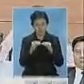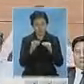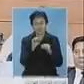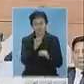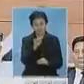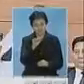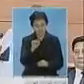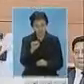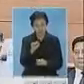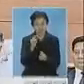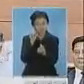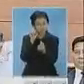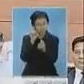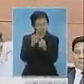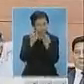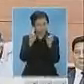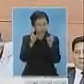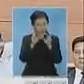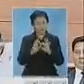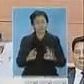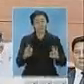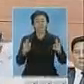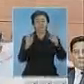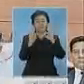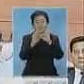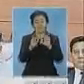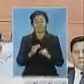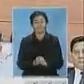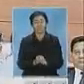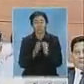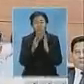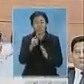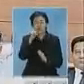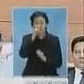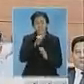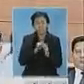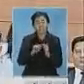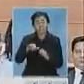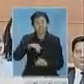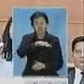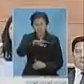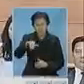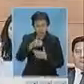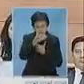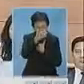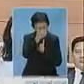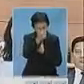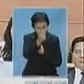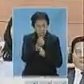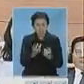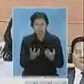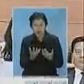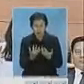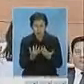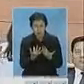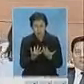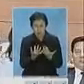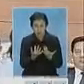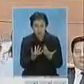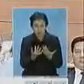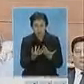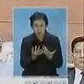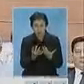ว่าด้วยสำคัญที่คนไทยสนใจรอคอยแล้วก็ตั้งความหวัง